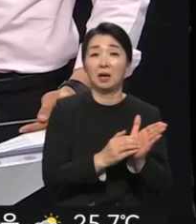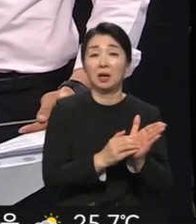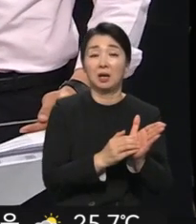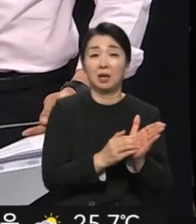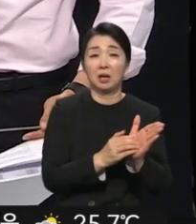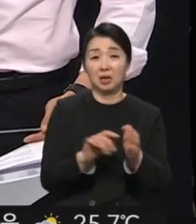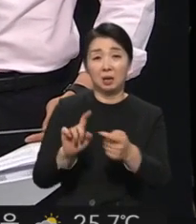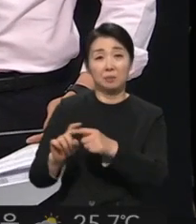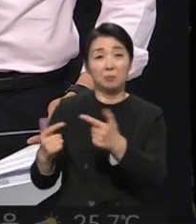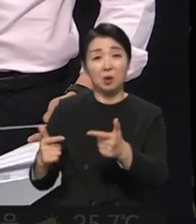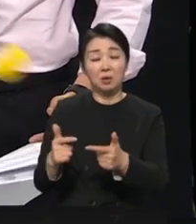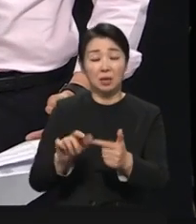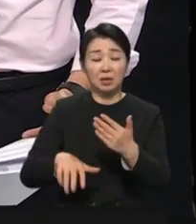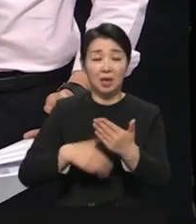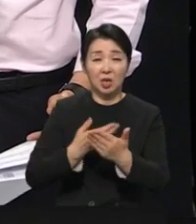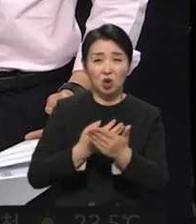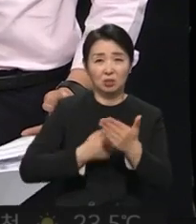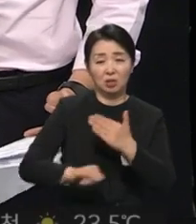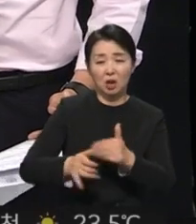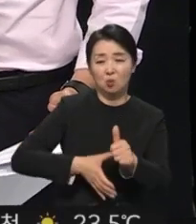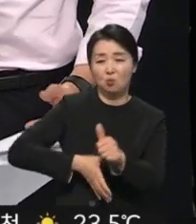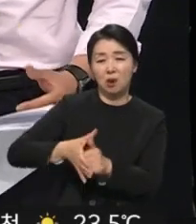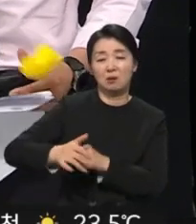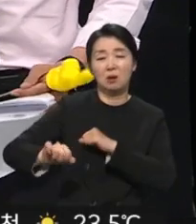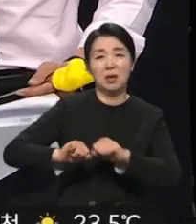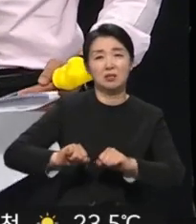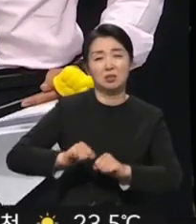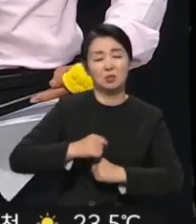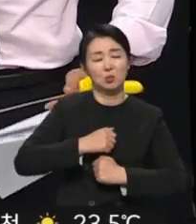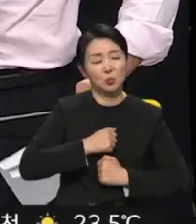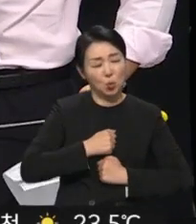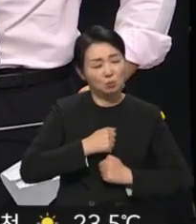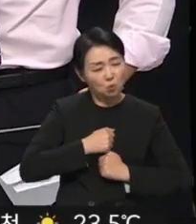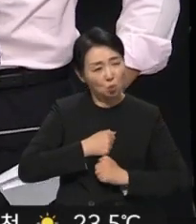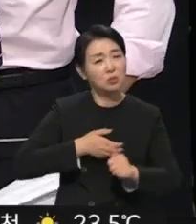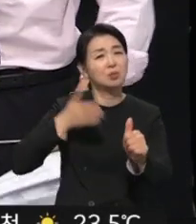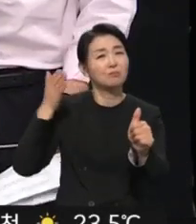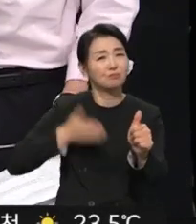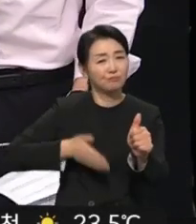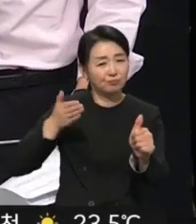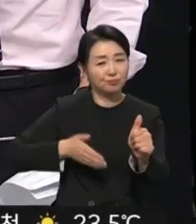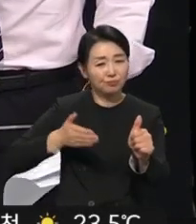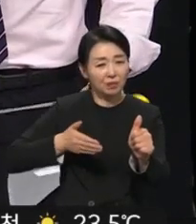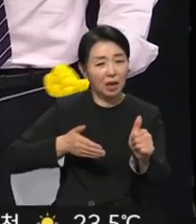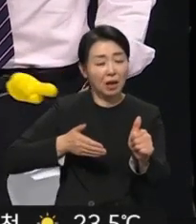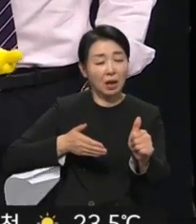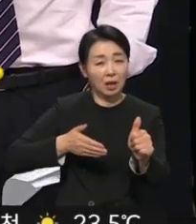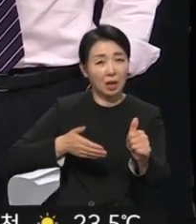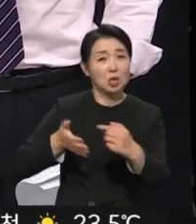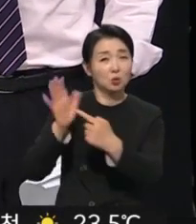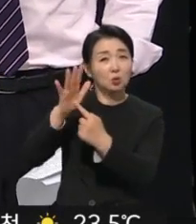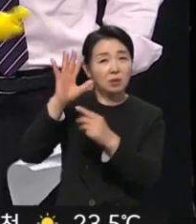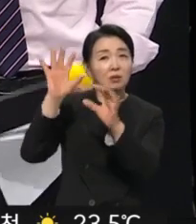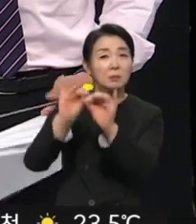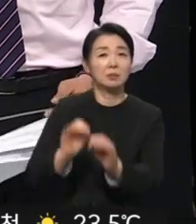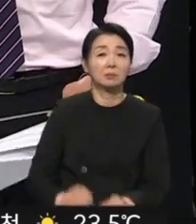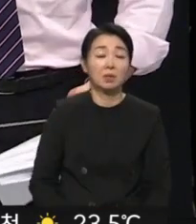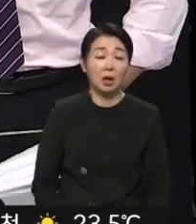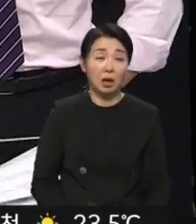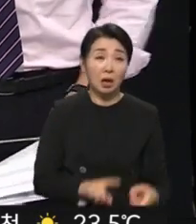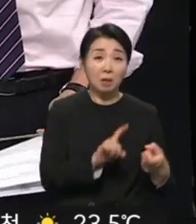개딸의 과격행위 자제를 촉구하는 결의안을 발표하자고 주장을 했는데요. 하지만 일부 친명